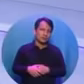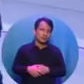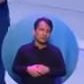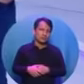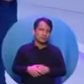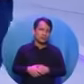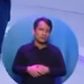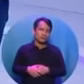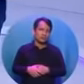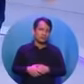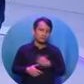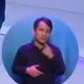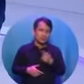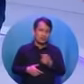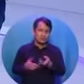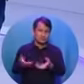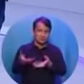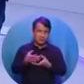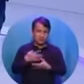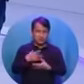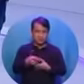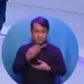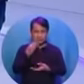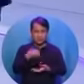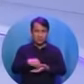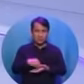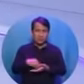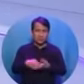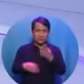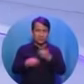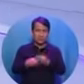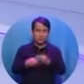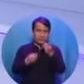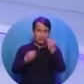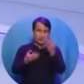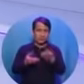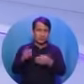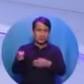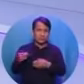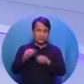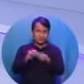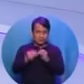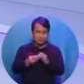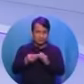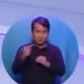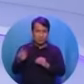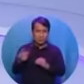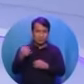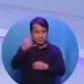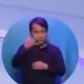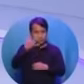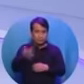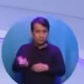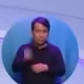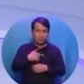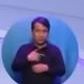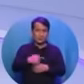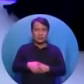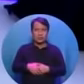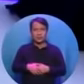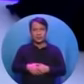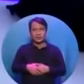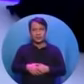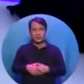sa amin para sabihin na sila ay present. At the same time, yung kanilang number para sabihin, tawagan nyo na kami. And we'll do that.